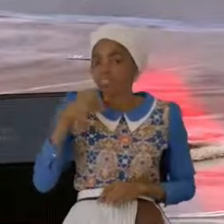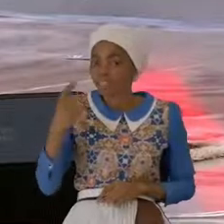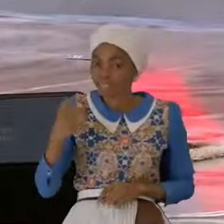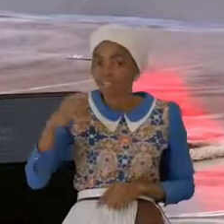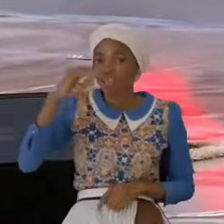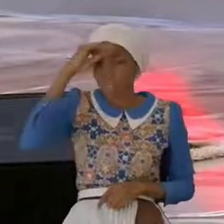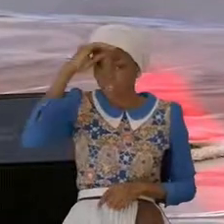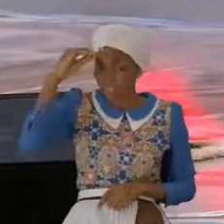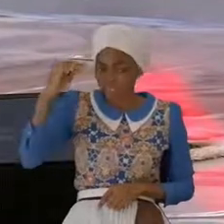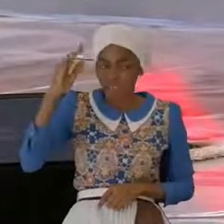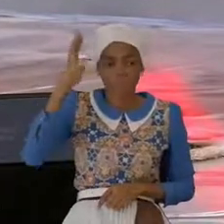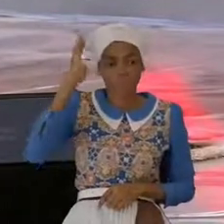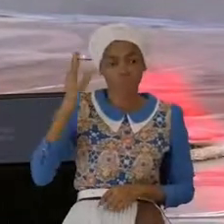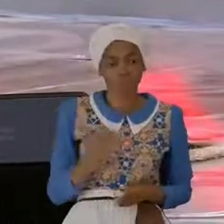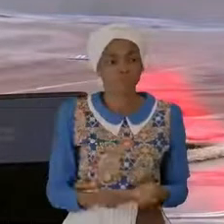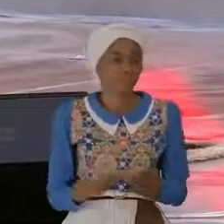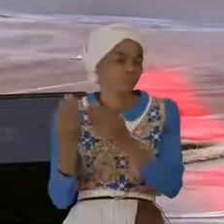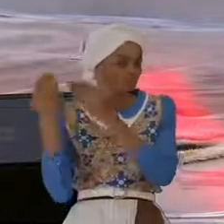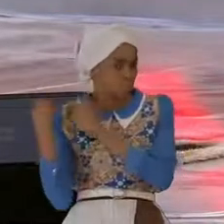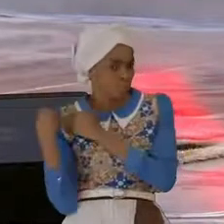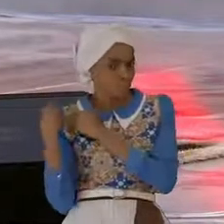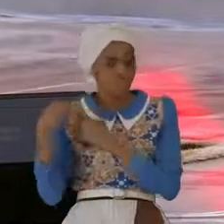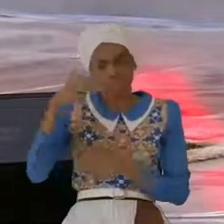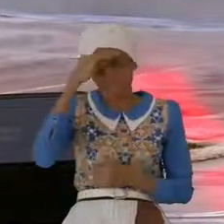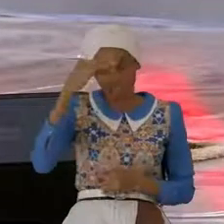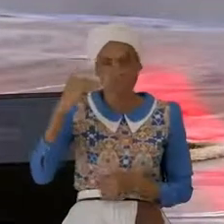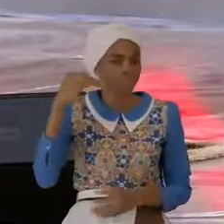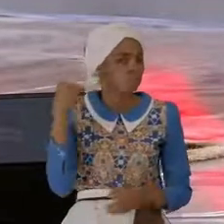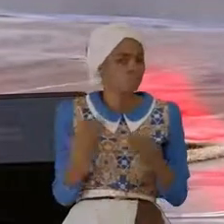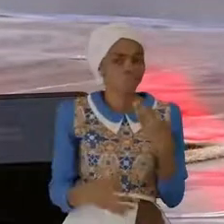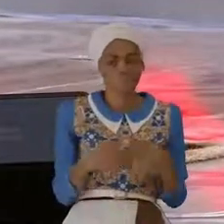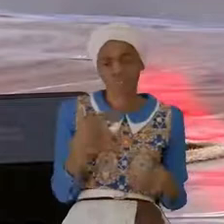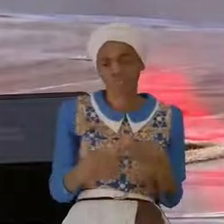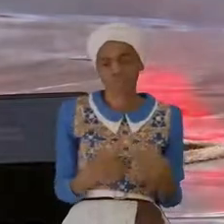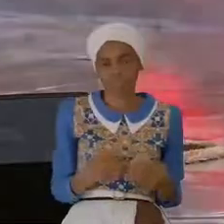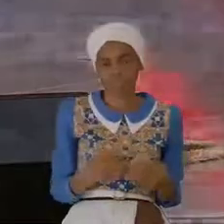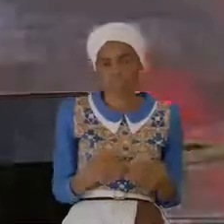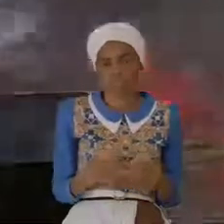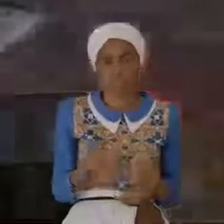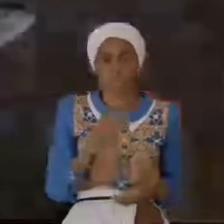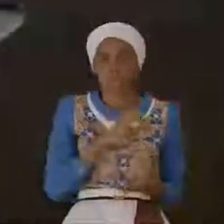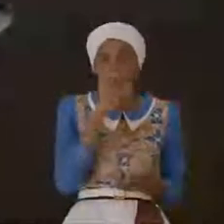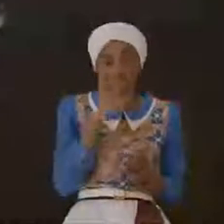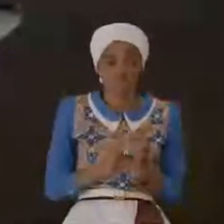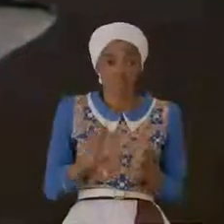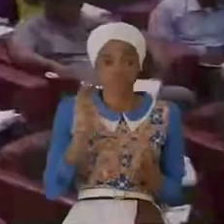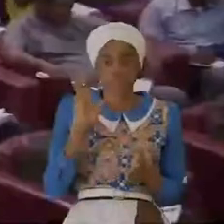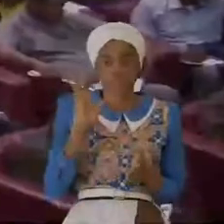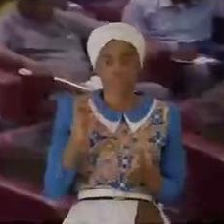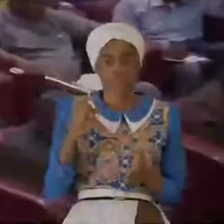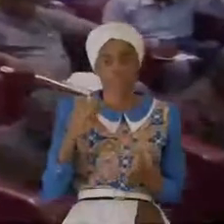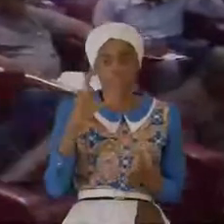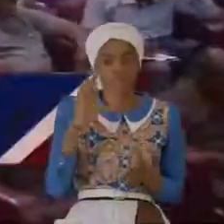de grâce de Christ, c'est dit que cette personne en portera la peine.